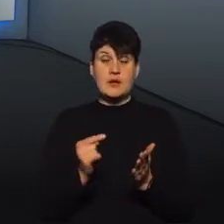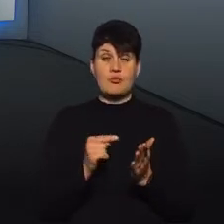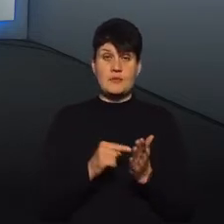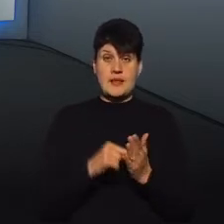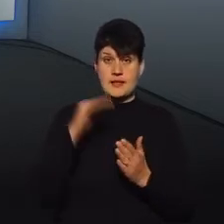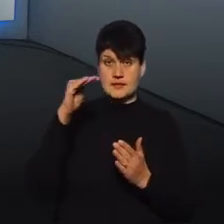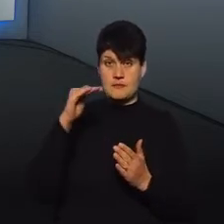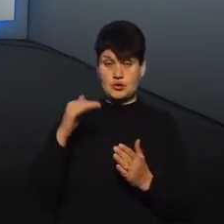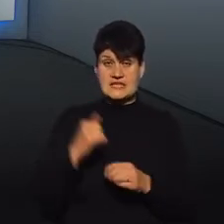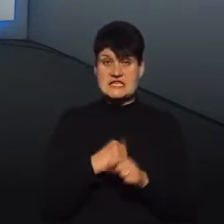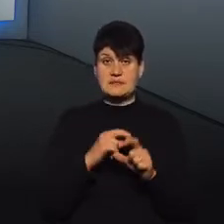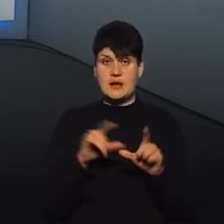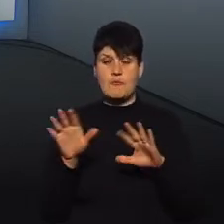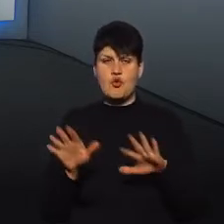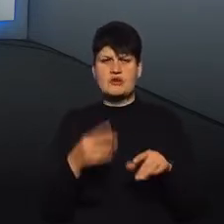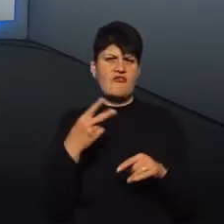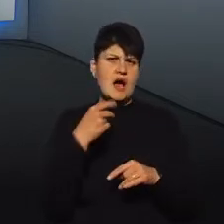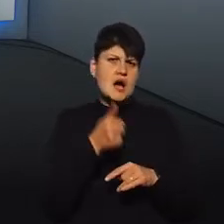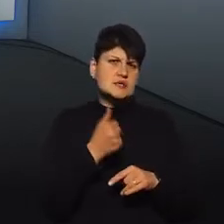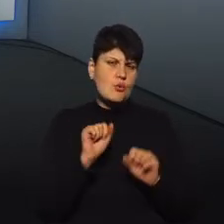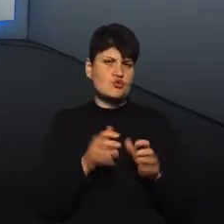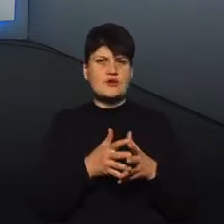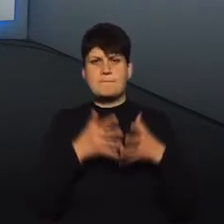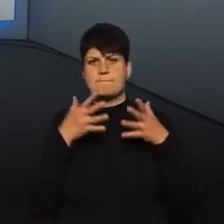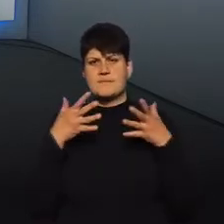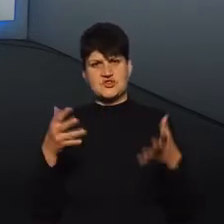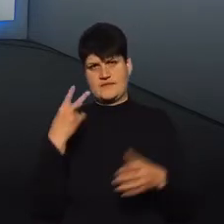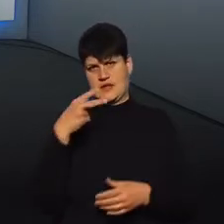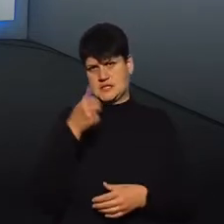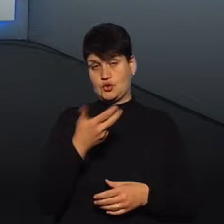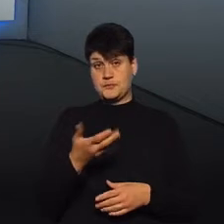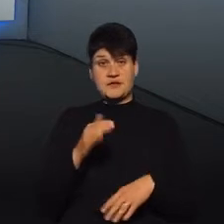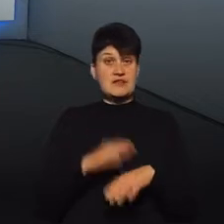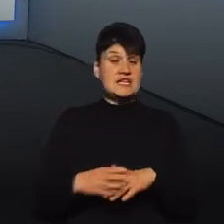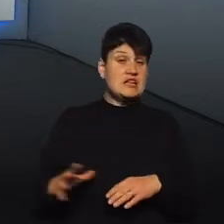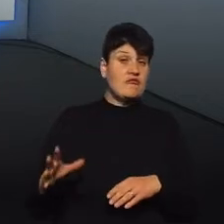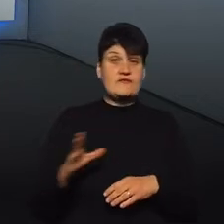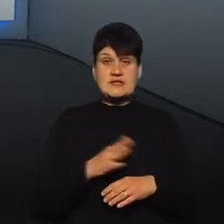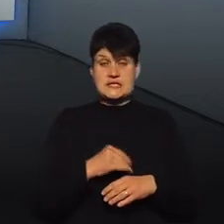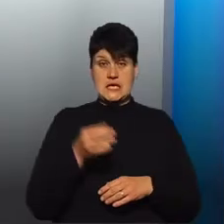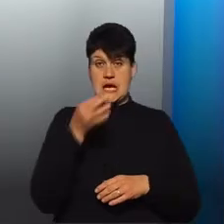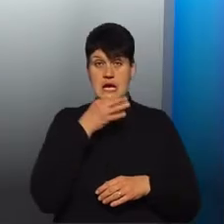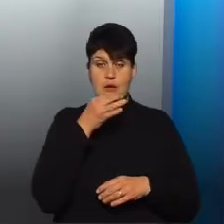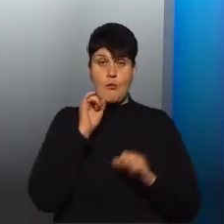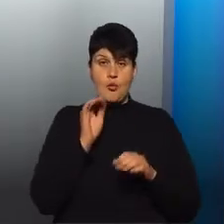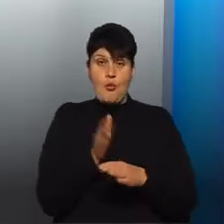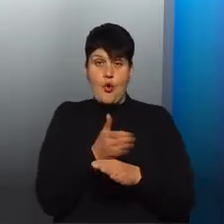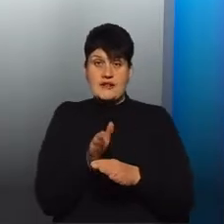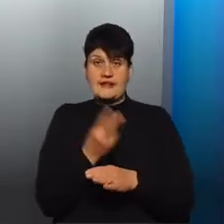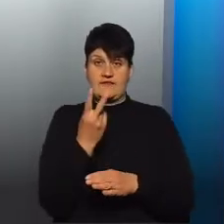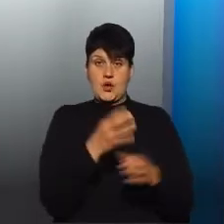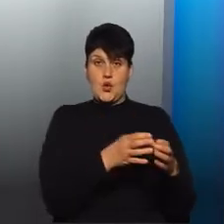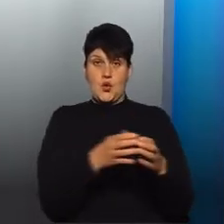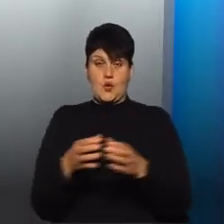проходить 20 років, може більше навіть 20 років. І фактично всі лікарські засоби можна поділити на такі великі дві групи, так? Тобто